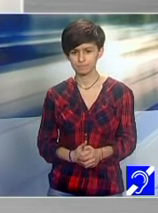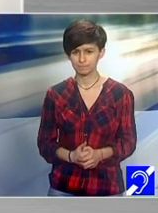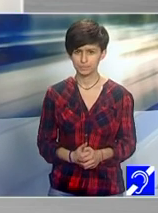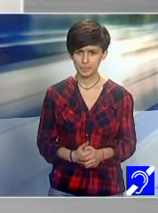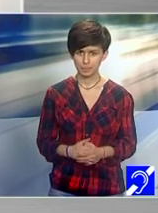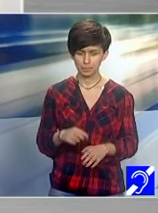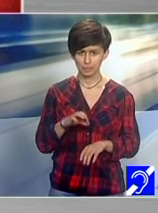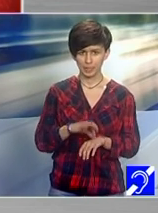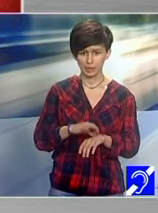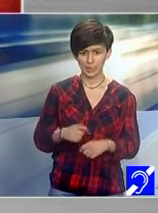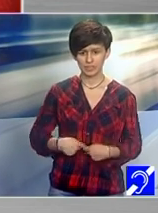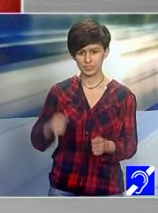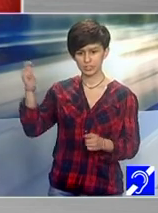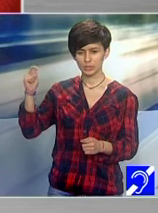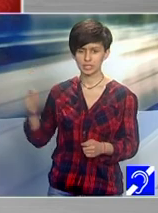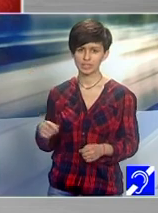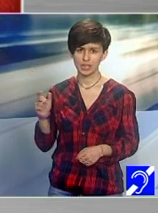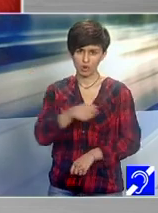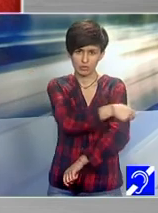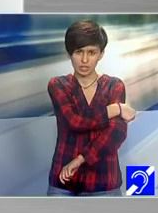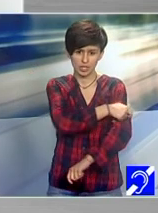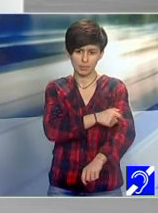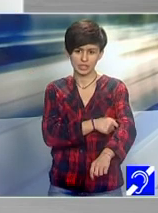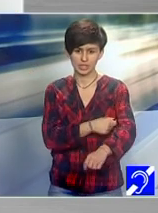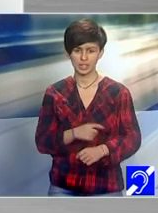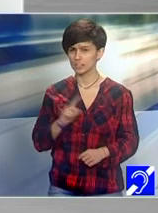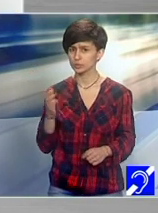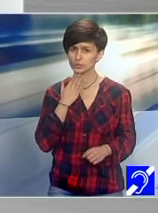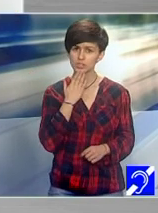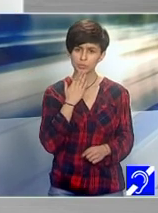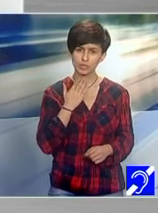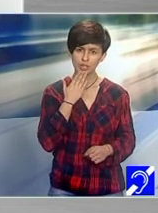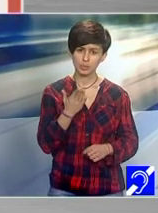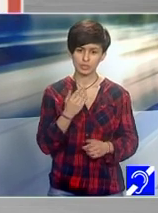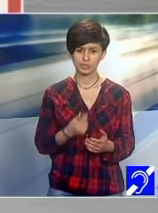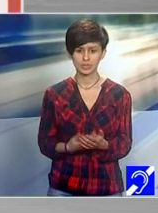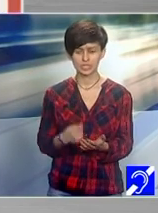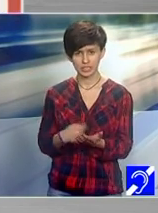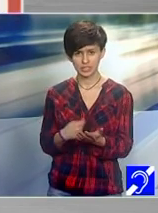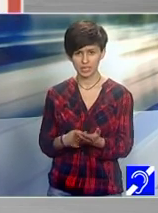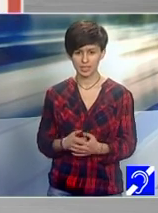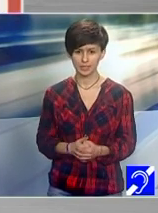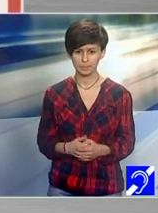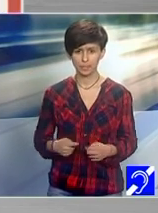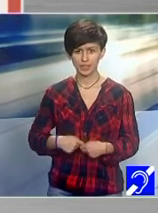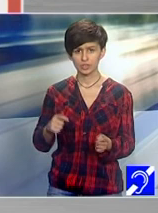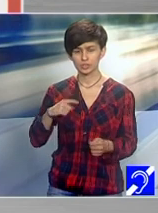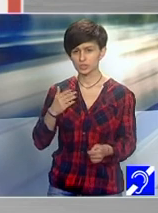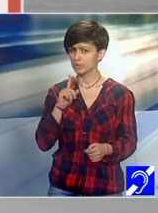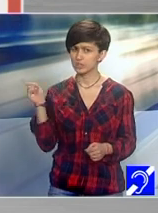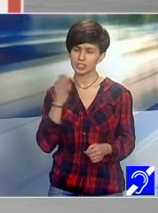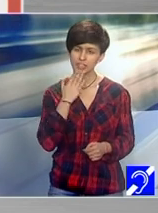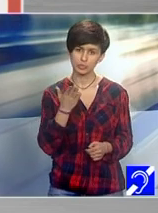Medicii din toată țara au purtat astăzi banderole pe brațe. Sunt nemulțumiți în primul rând de salarii. Toți suntem nemulțumiți de felul în